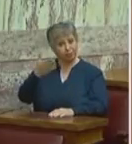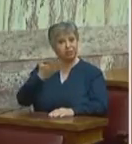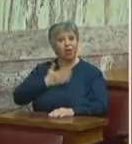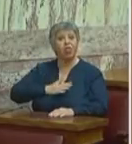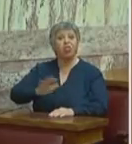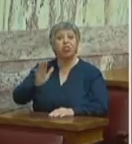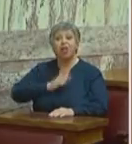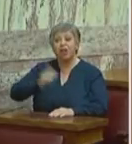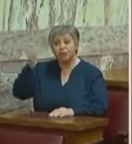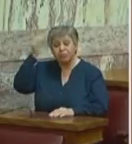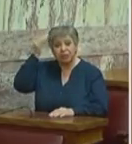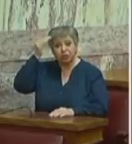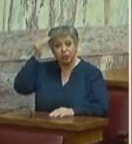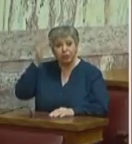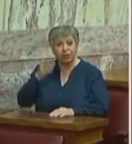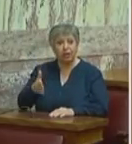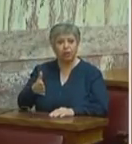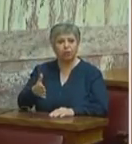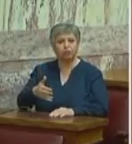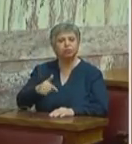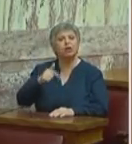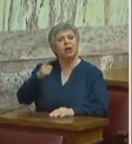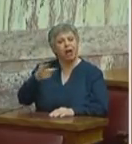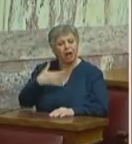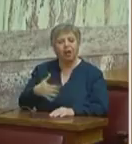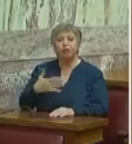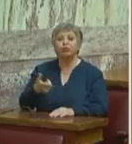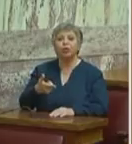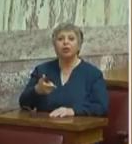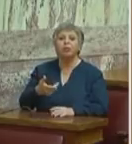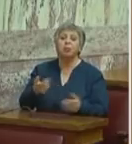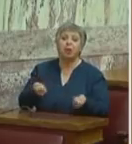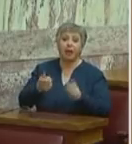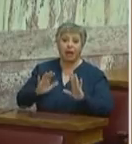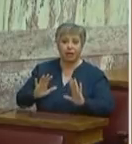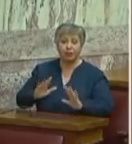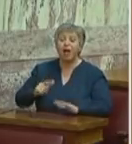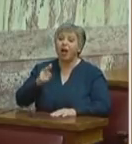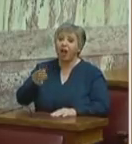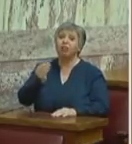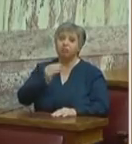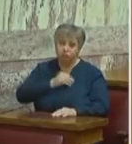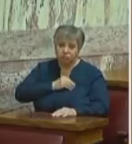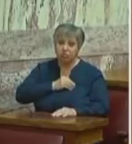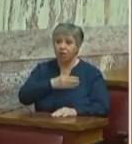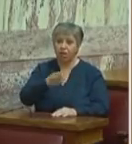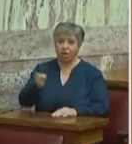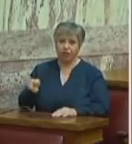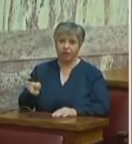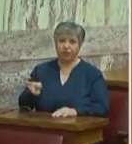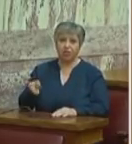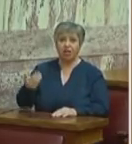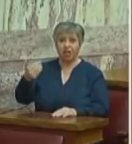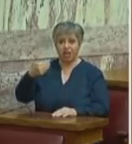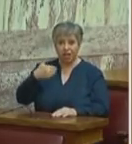Θα θέλανε να έχουμε επιδίωξη να το κουκουλώσουμε. Αλλά δυστυχώς για αυτούς, ούτε εγώ, ούτε